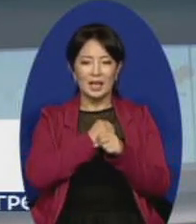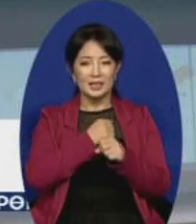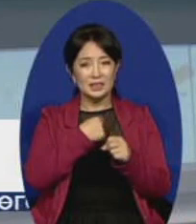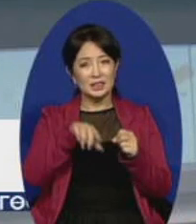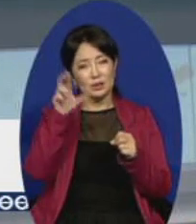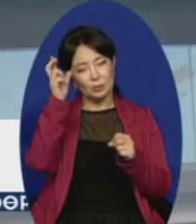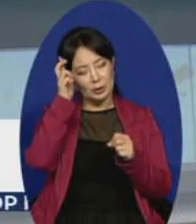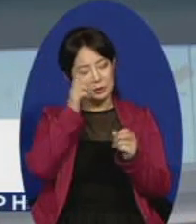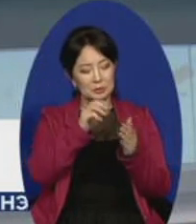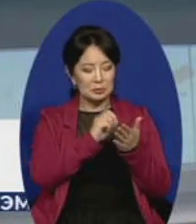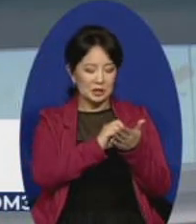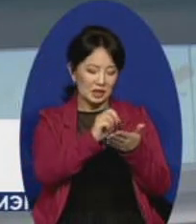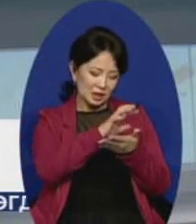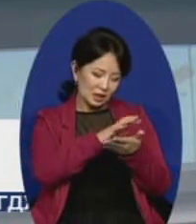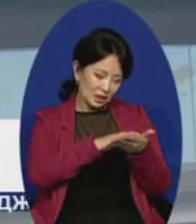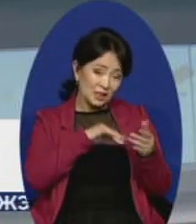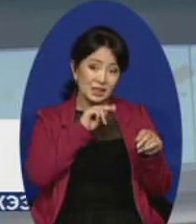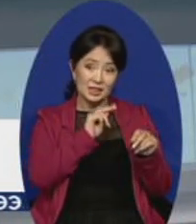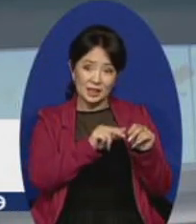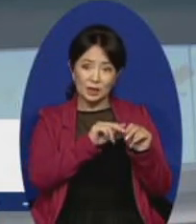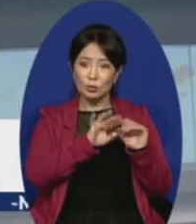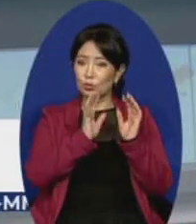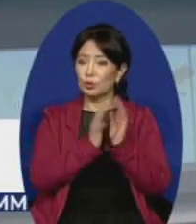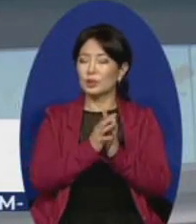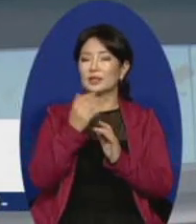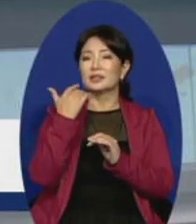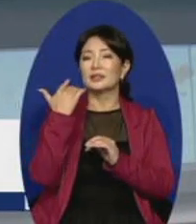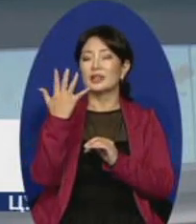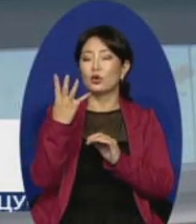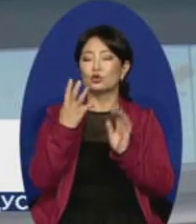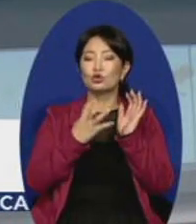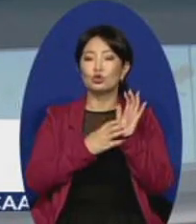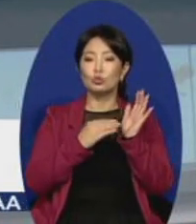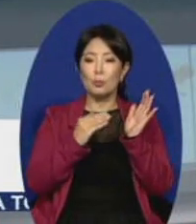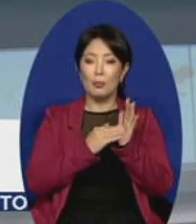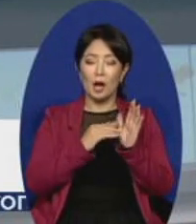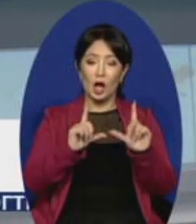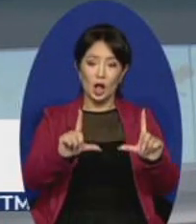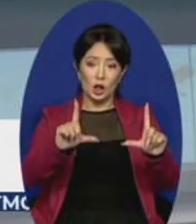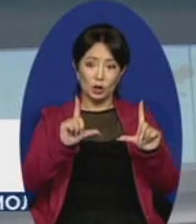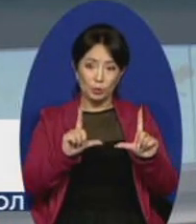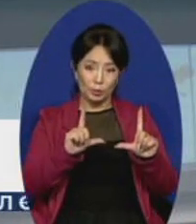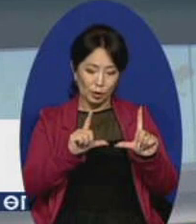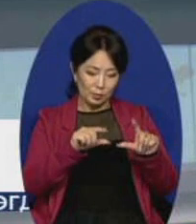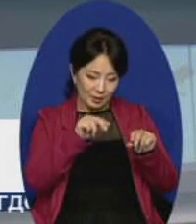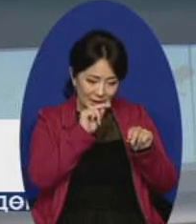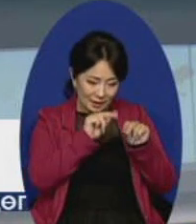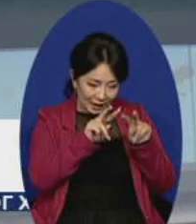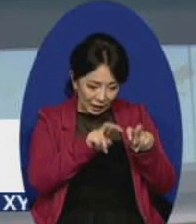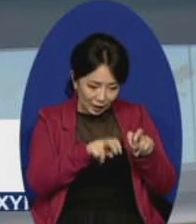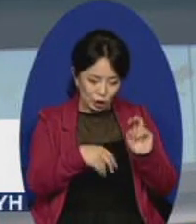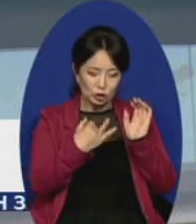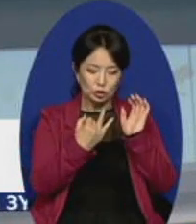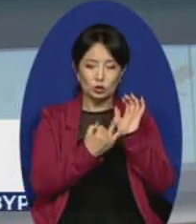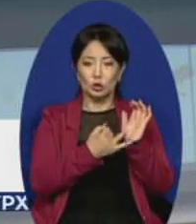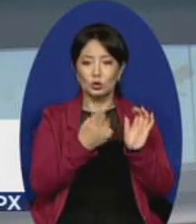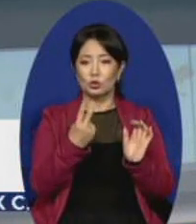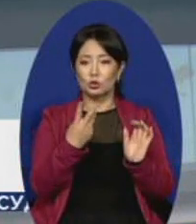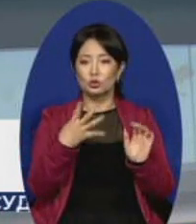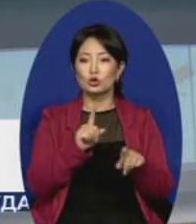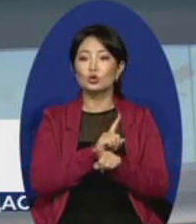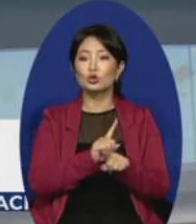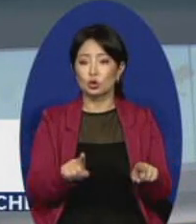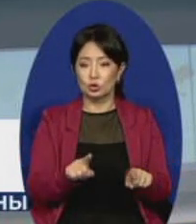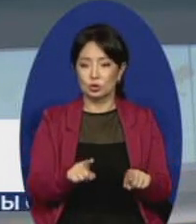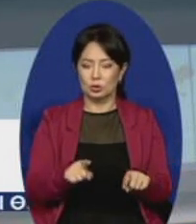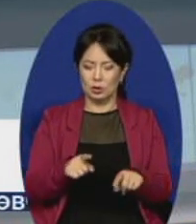боловсролын баримт бичгтэй шалгалт хийсэн байна. Нийтдээ 59,000 дипломыг шалгахад 724 зөрчил илэрлээ.